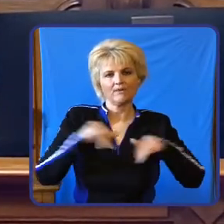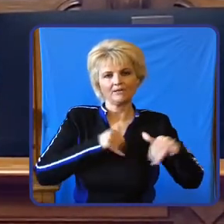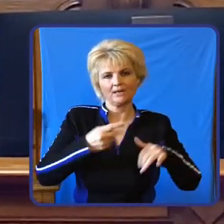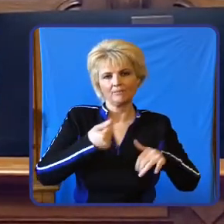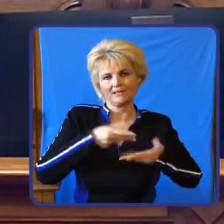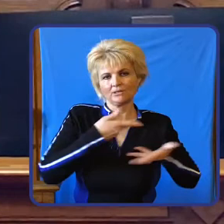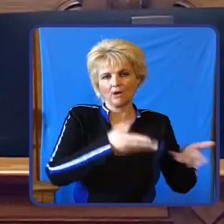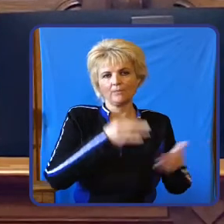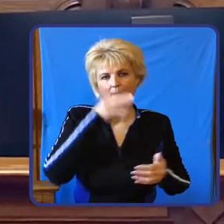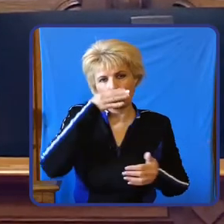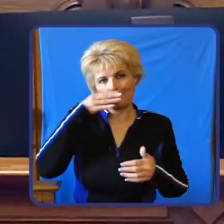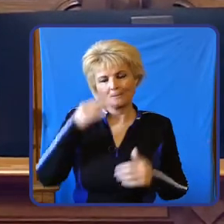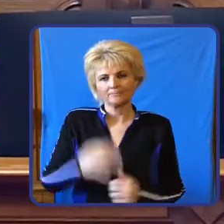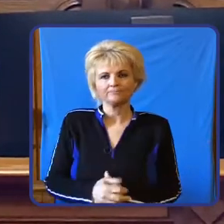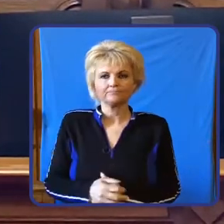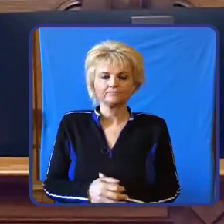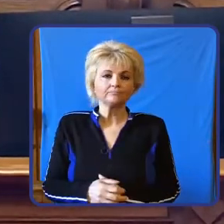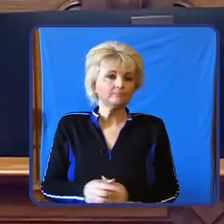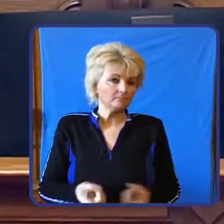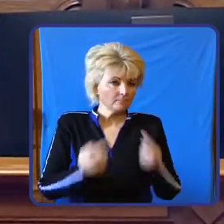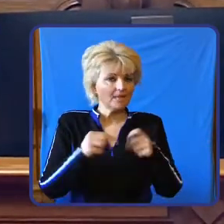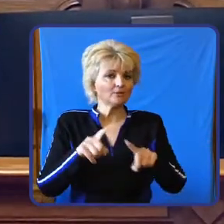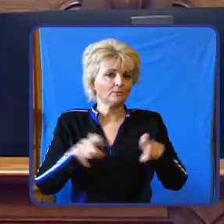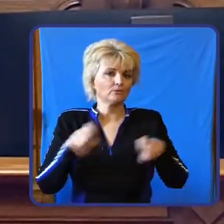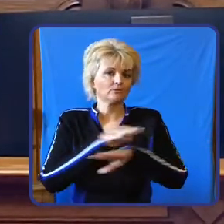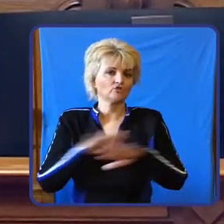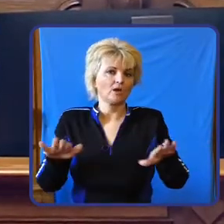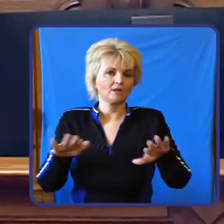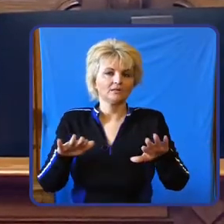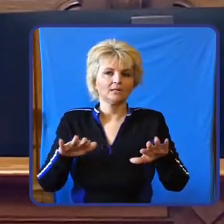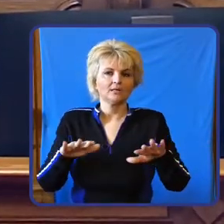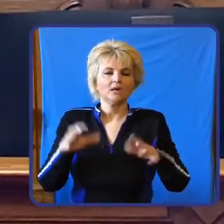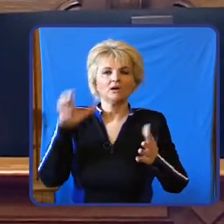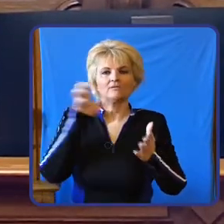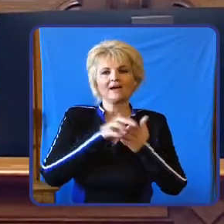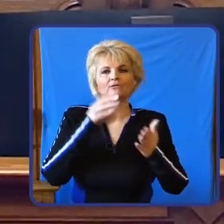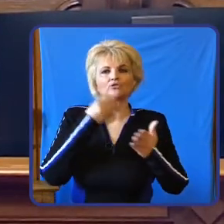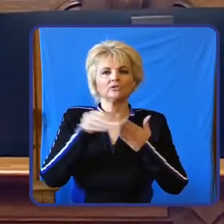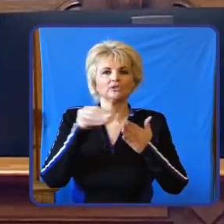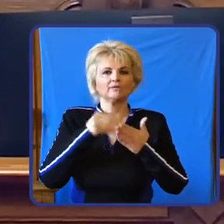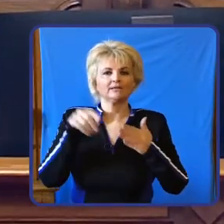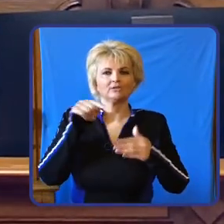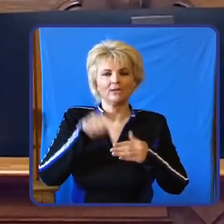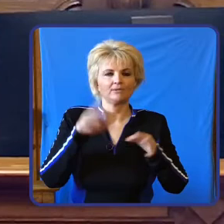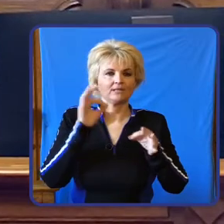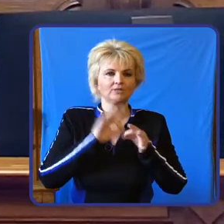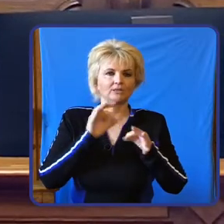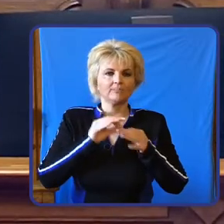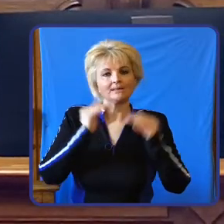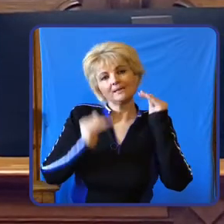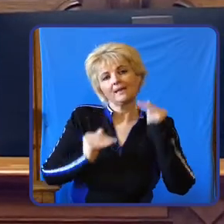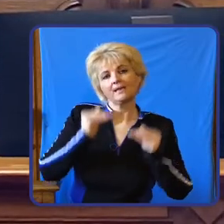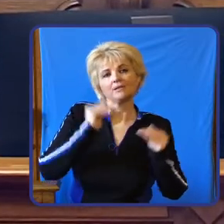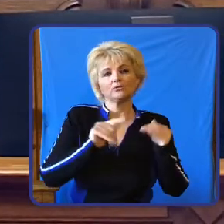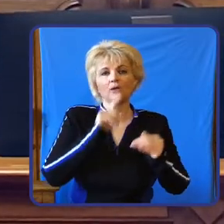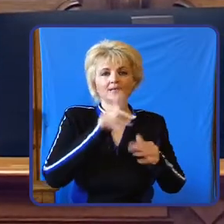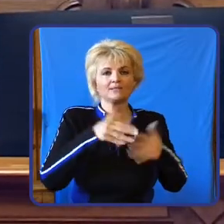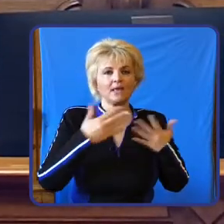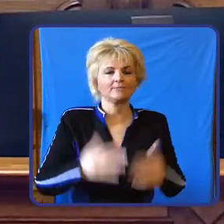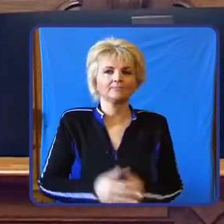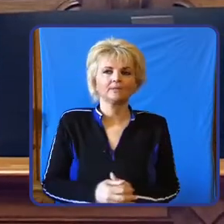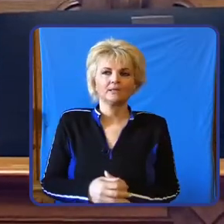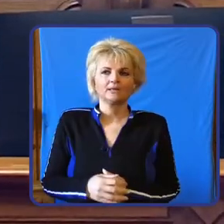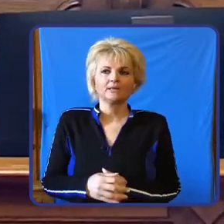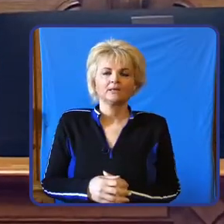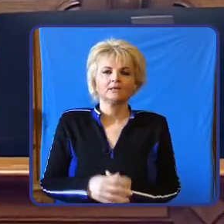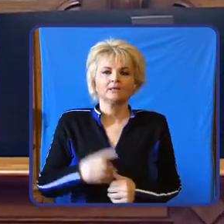jár. Csak ezen múlik, hogy a város költségvetése ebben az esetben kiegyensúlyozott lesz, vagy nem. De